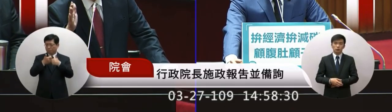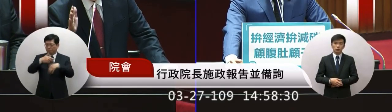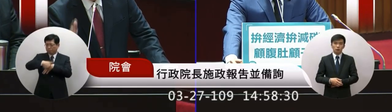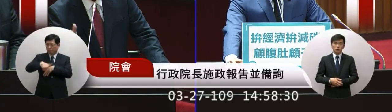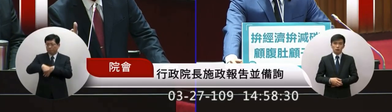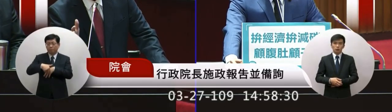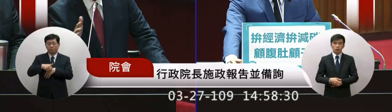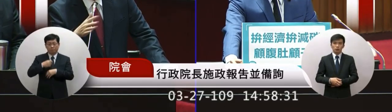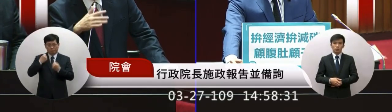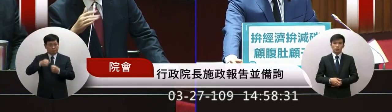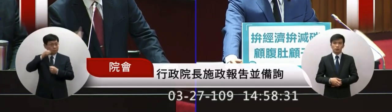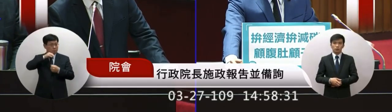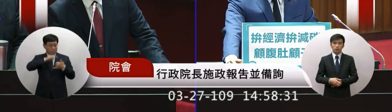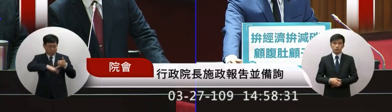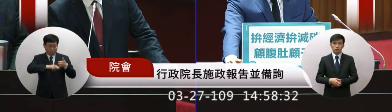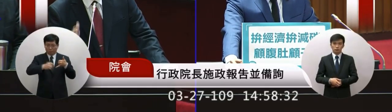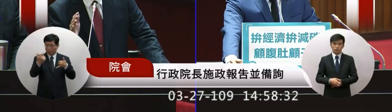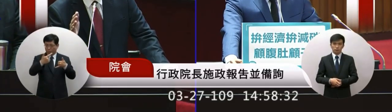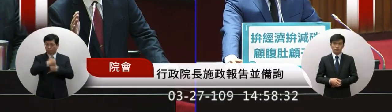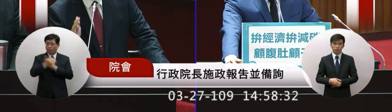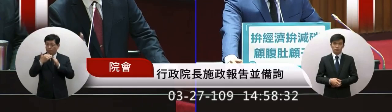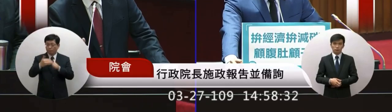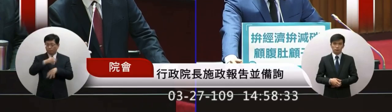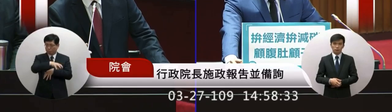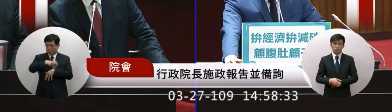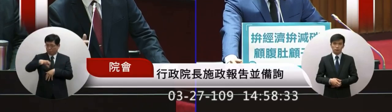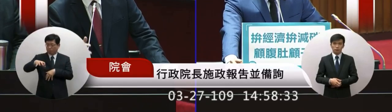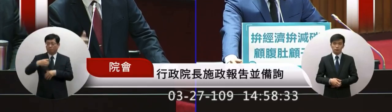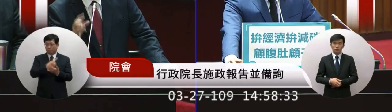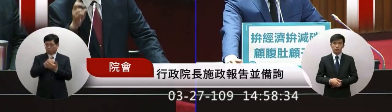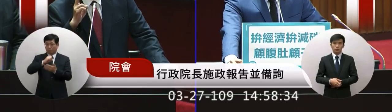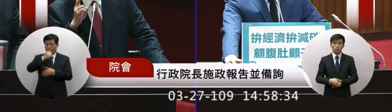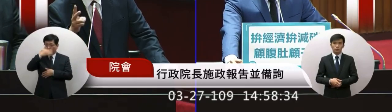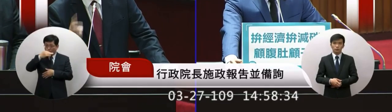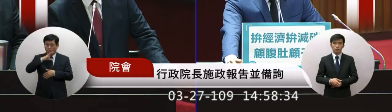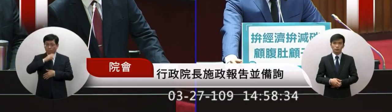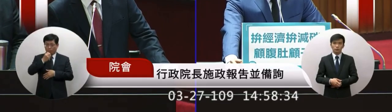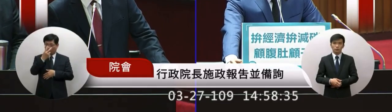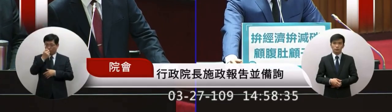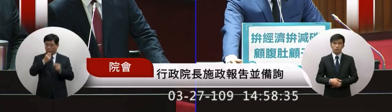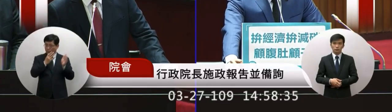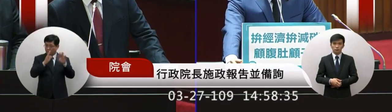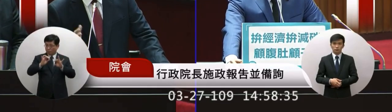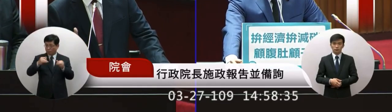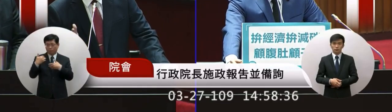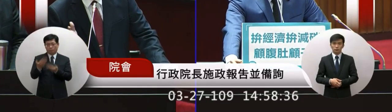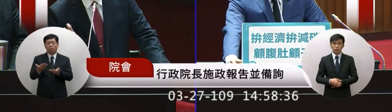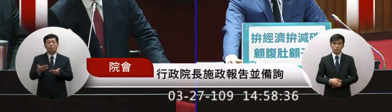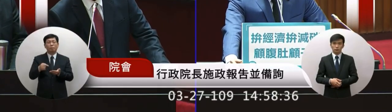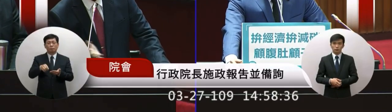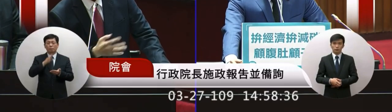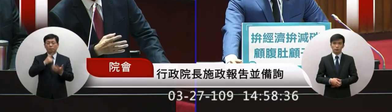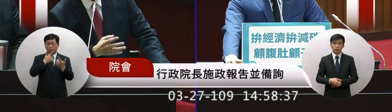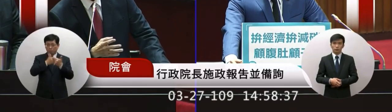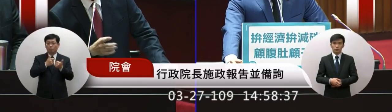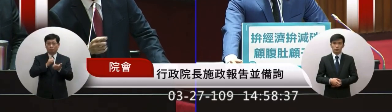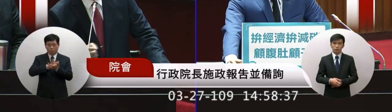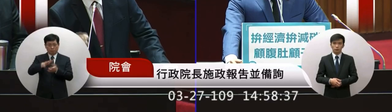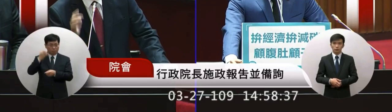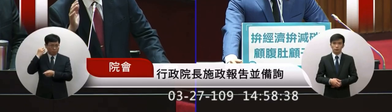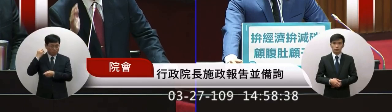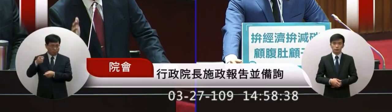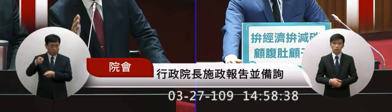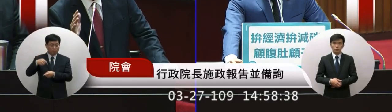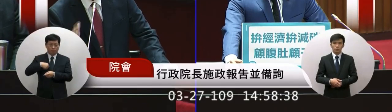对咱中华以南六个管区，每一个管区台糖拢释出200公顷出来，啊，这个是要来迎接